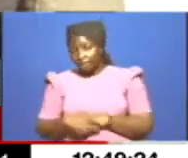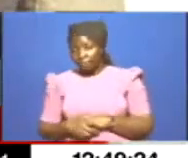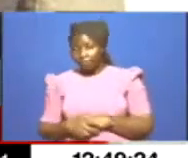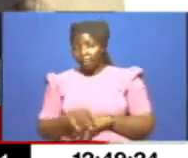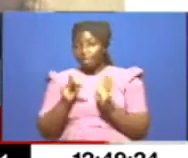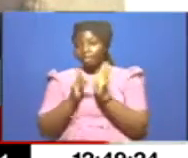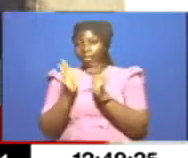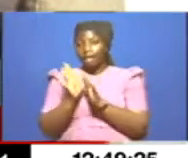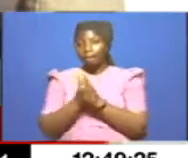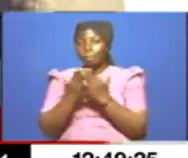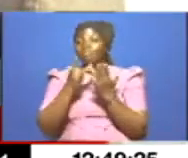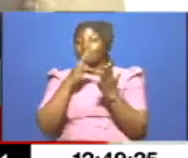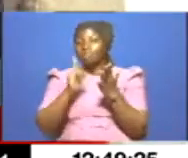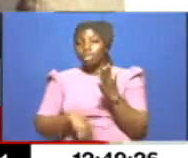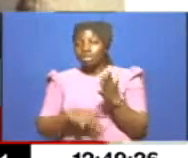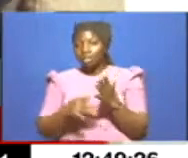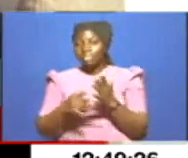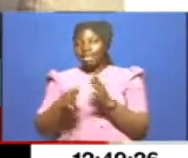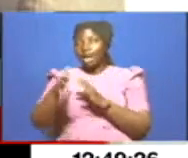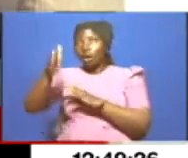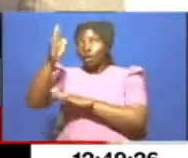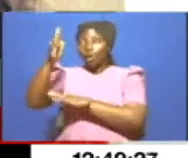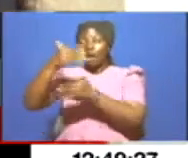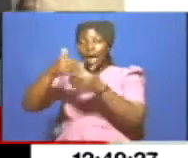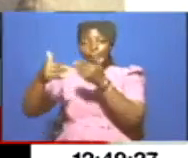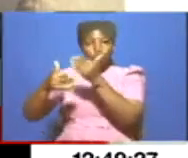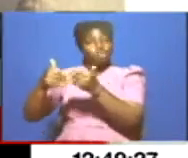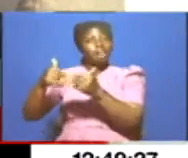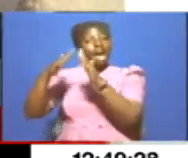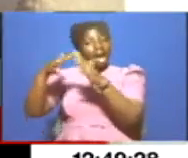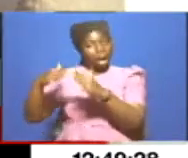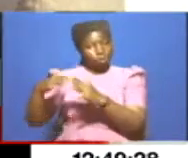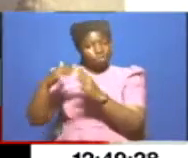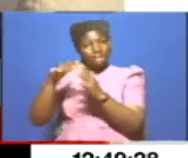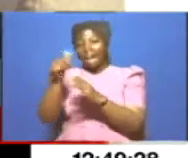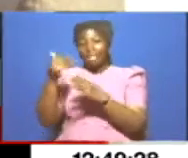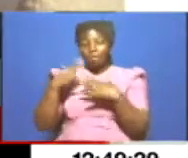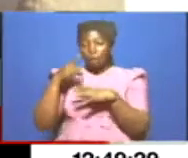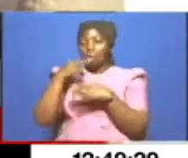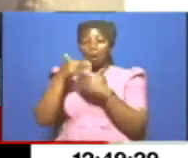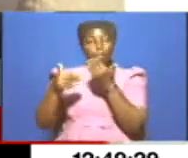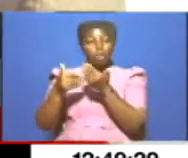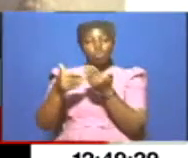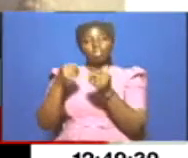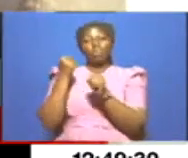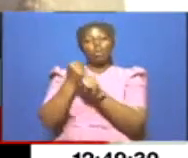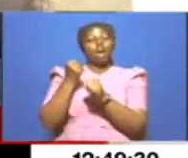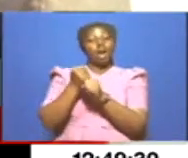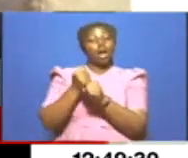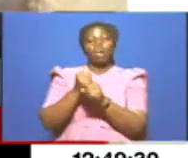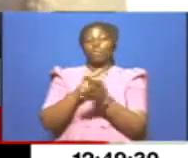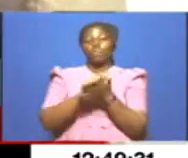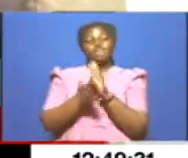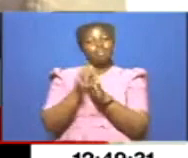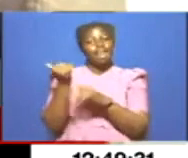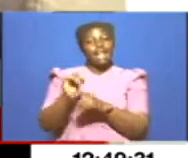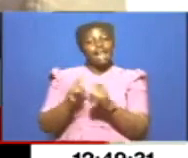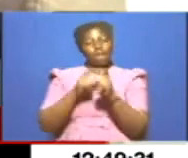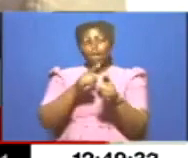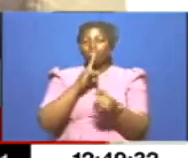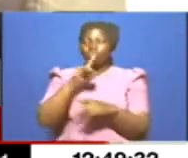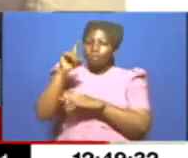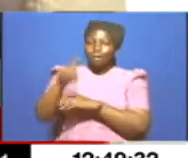ujenga nyumba, waijengao ufanya kazi bure. Kwa hivyo, ni lazima tuweke watoto wetu katika misingi. Na kumbuka ni